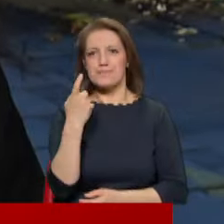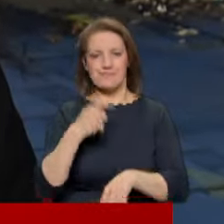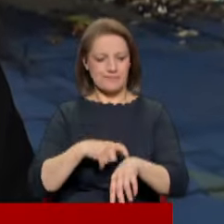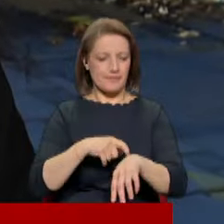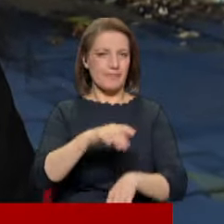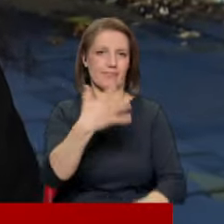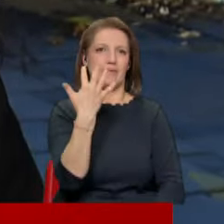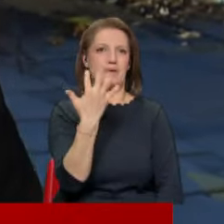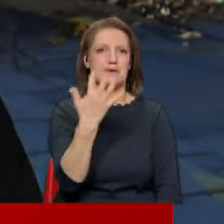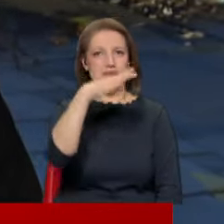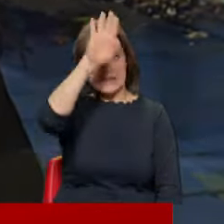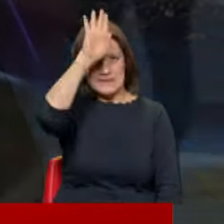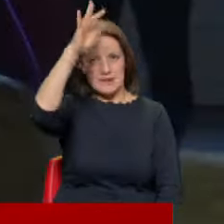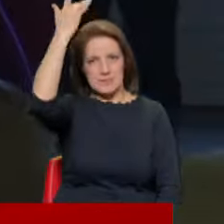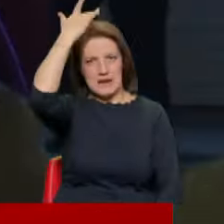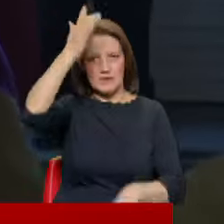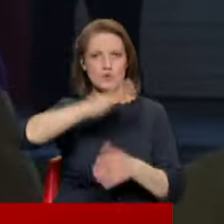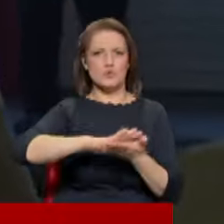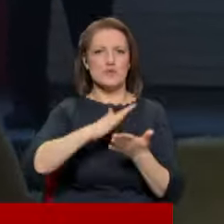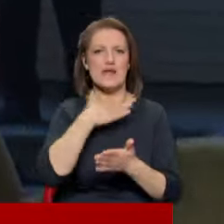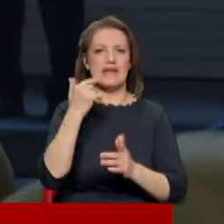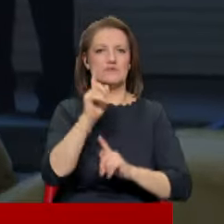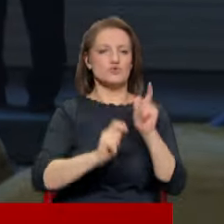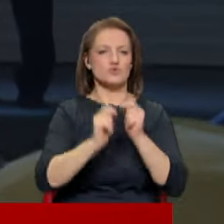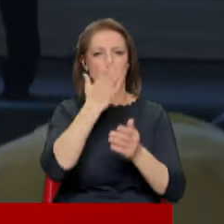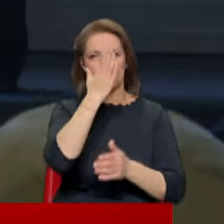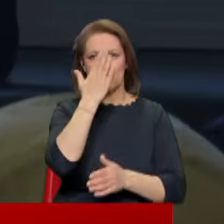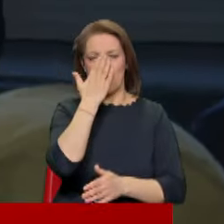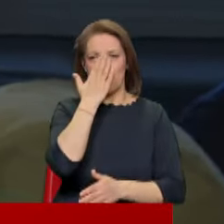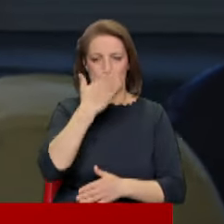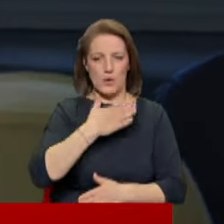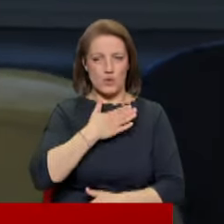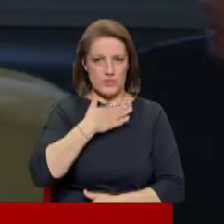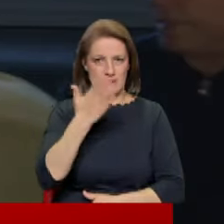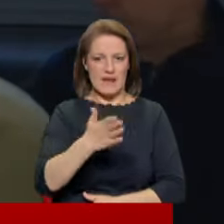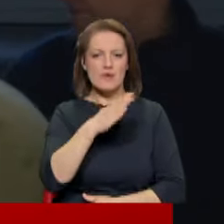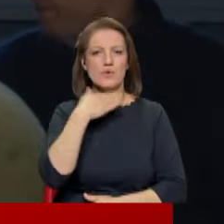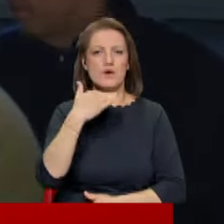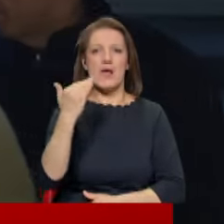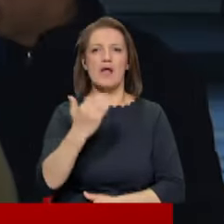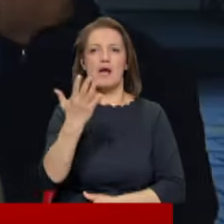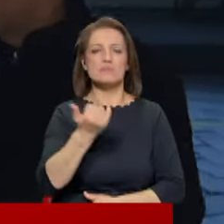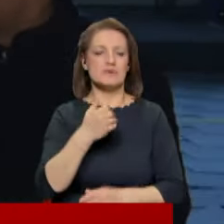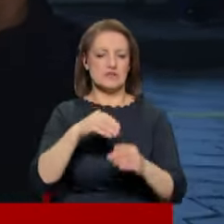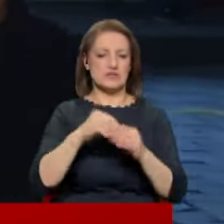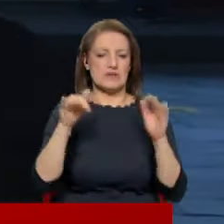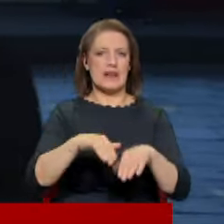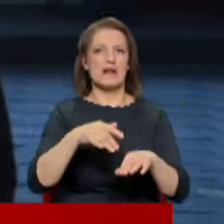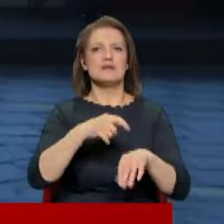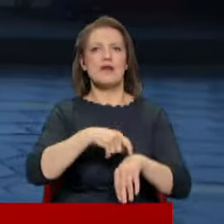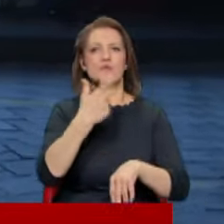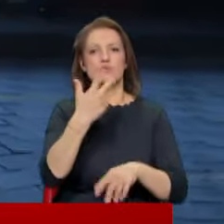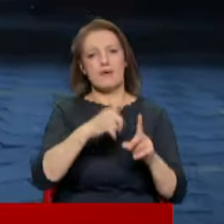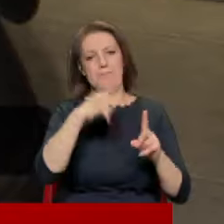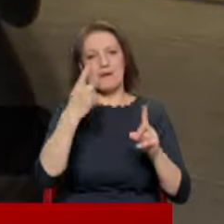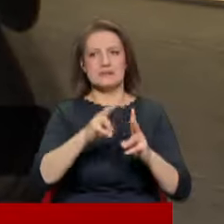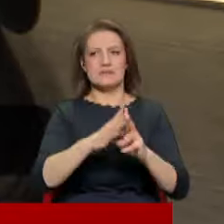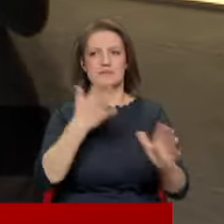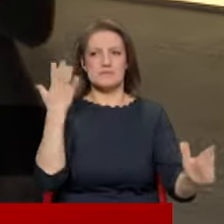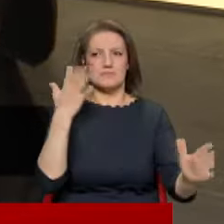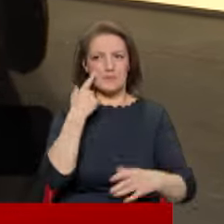5'i gösteriyor. İstanbul Beylikdüzü'ndeki et ve süt kurumunun önündeyiz. Ucuz et almak için gelenler gece 3'ten bu yana sıradalar.